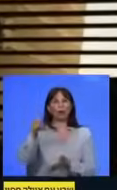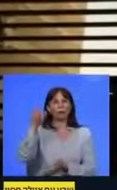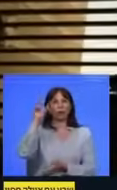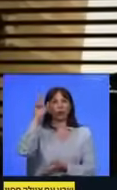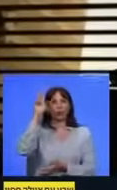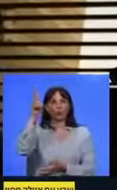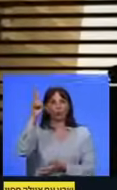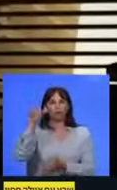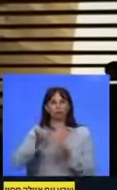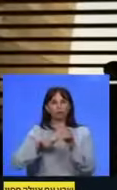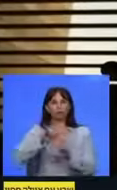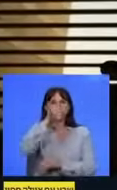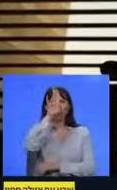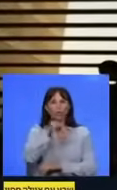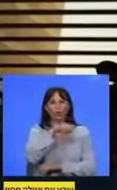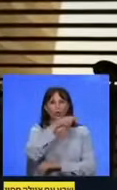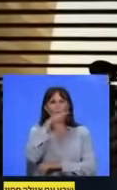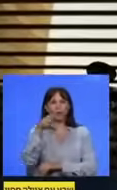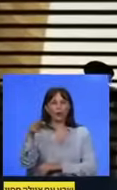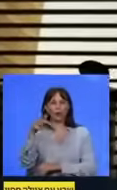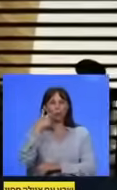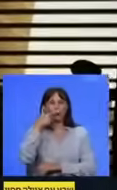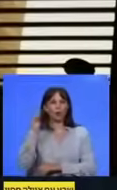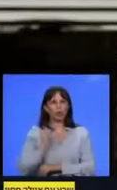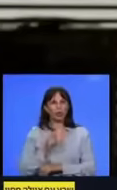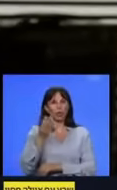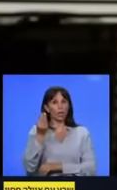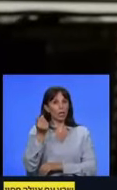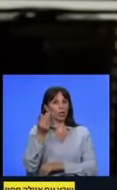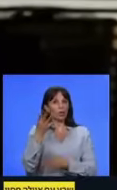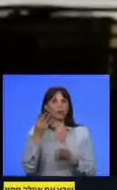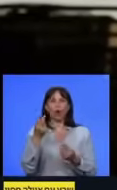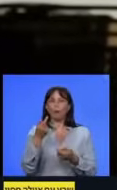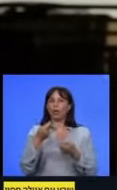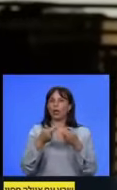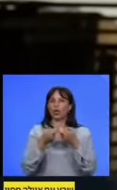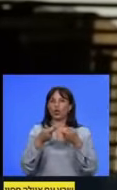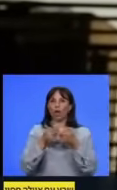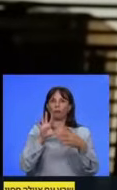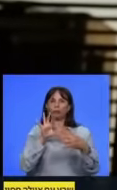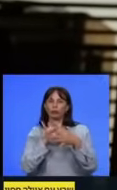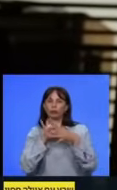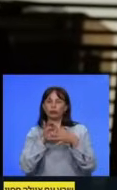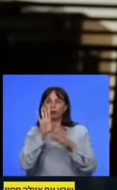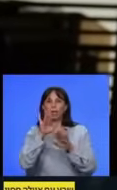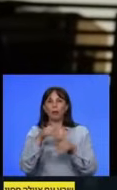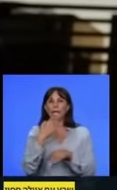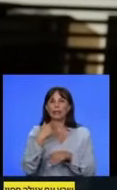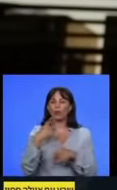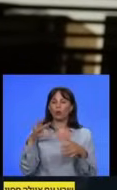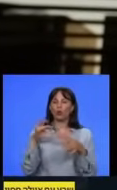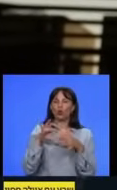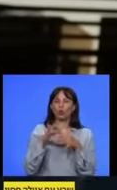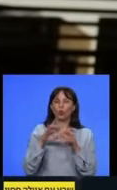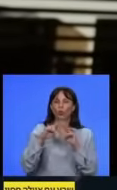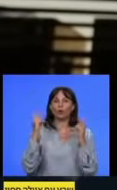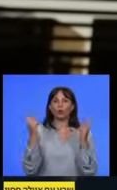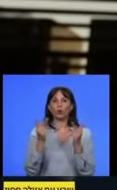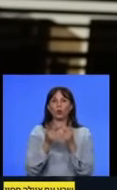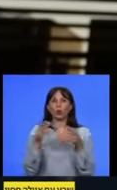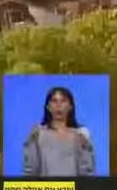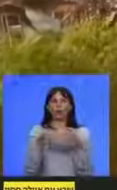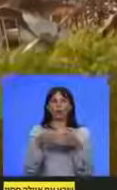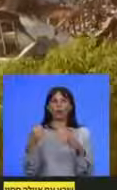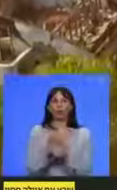טיסות לשוויץ, לאוקראינה, כסף, הרבה קשרים. גם בישראל היה קשור באופן מסוים בקבוצות חברתיות